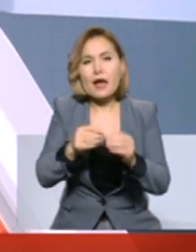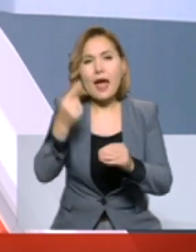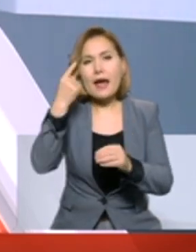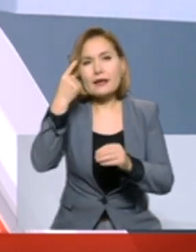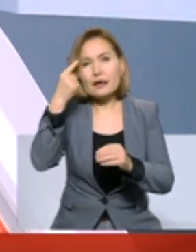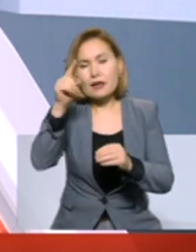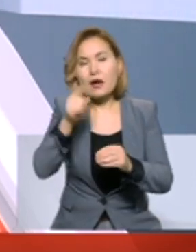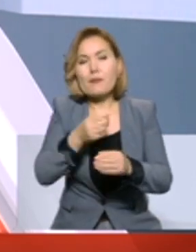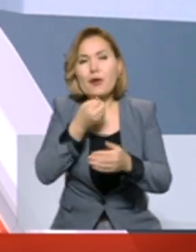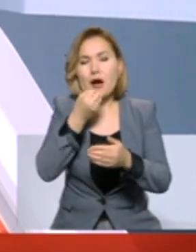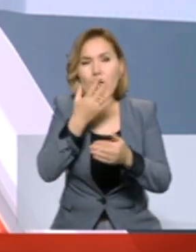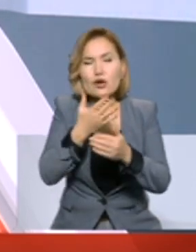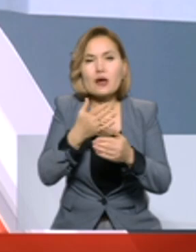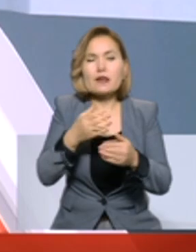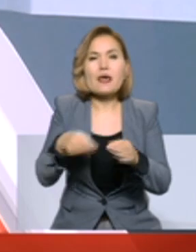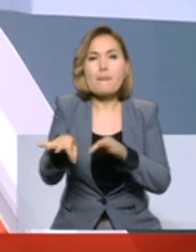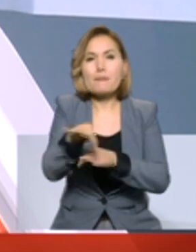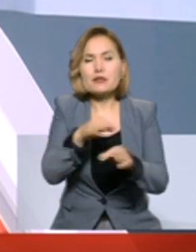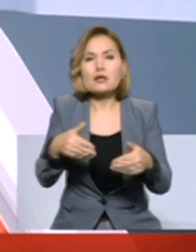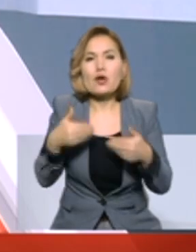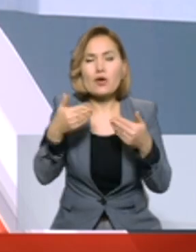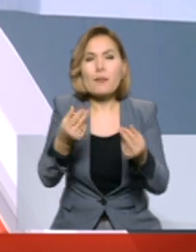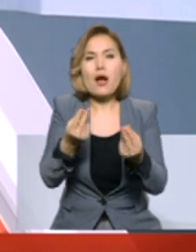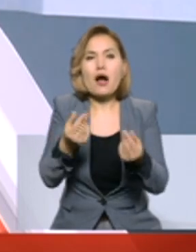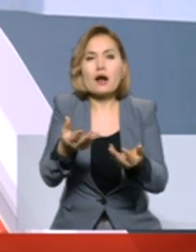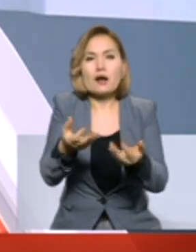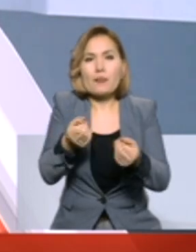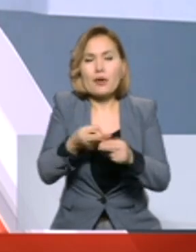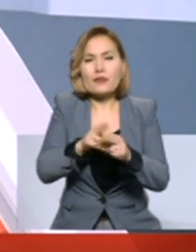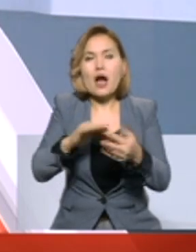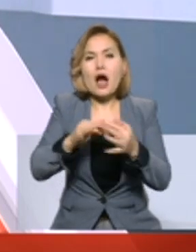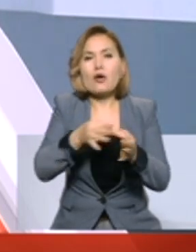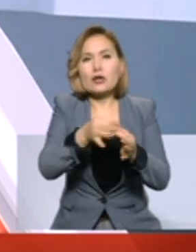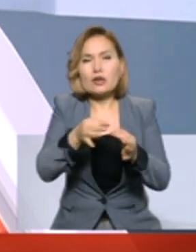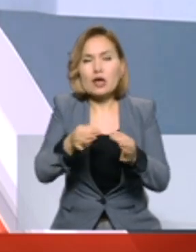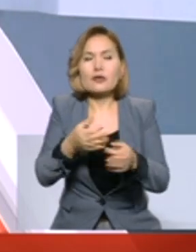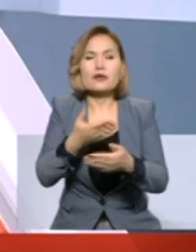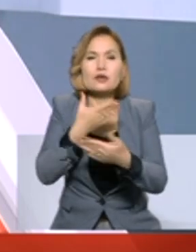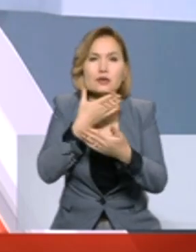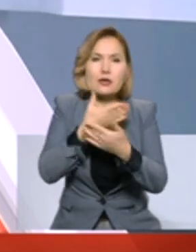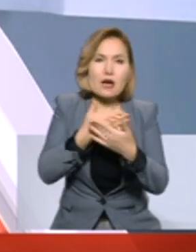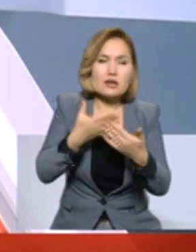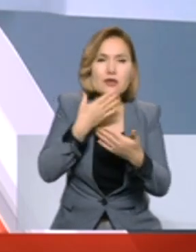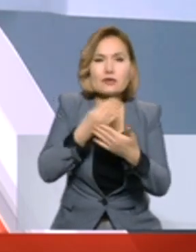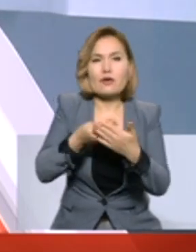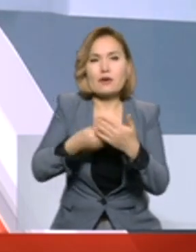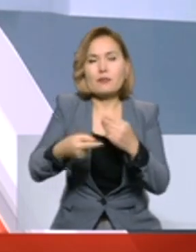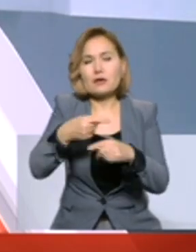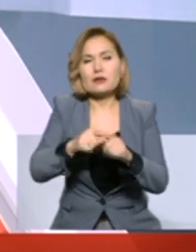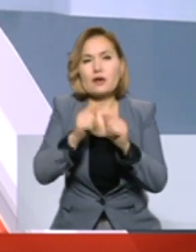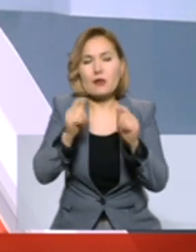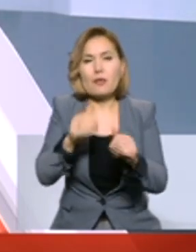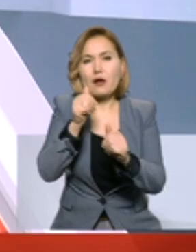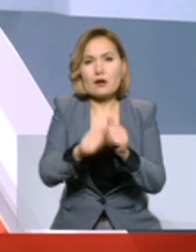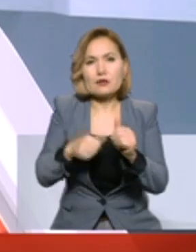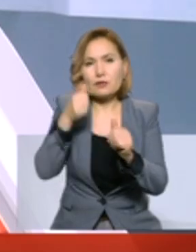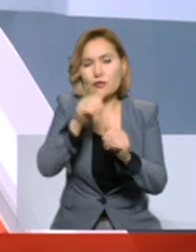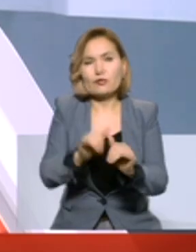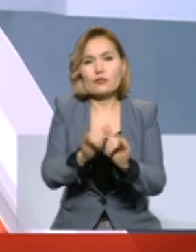ұсынып, қайтарымсыз грант иеленгендер де көбейді. Әсіресе ауылды жерде түрлі кәсіп ашып, өз ісін дөңгелетіп отырғандардың қатары